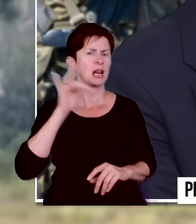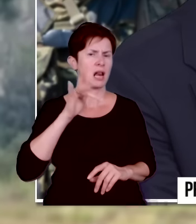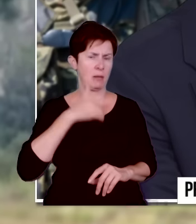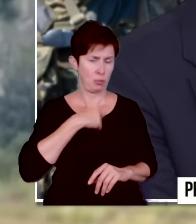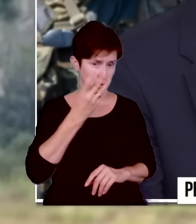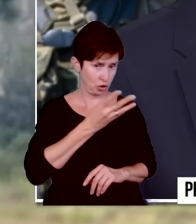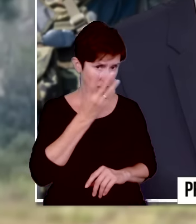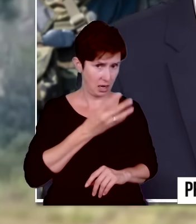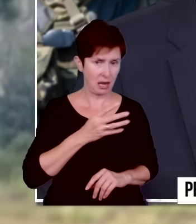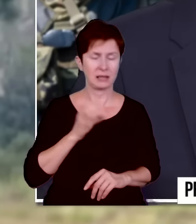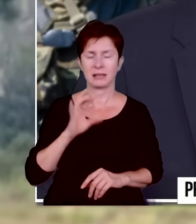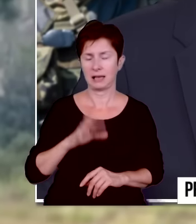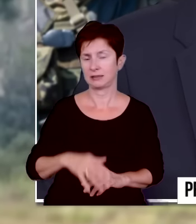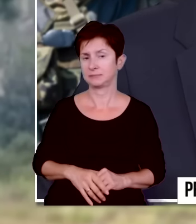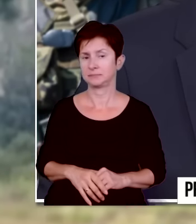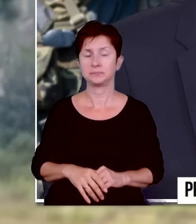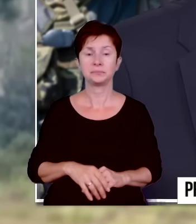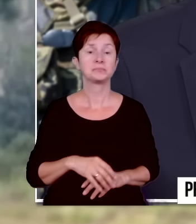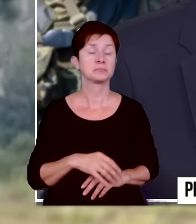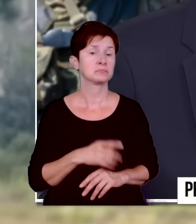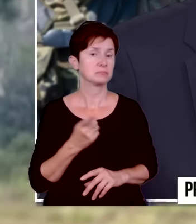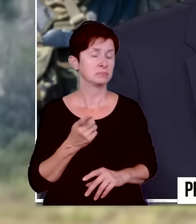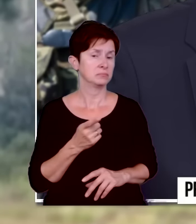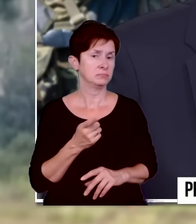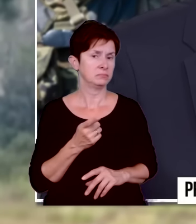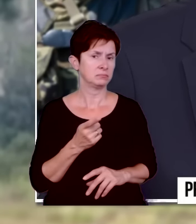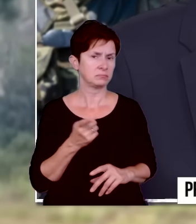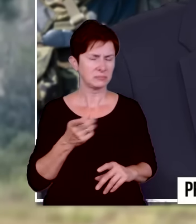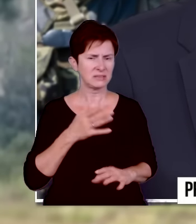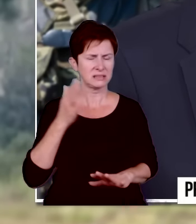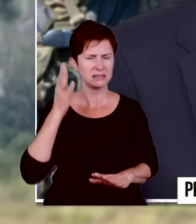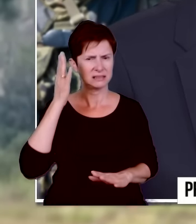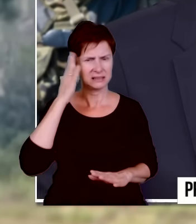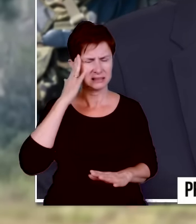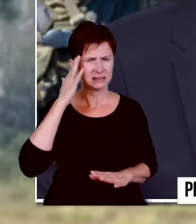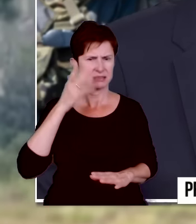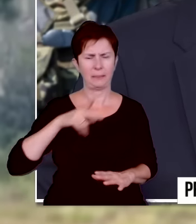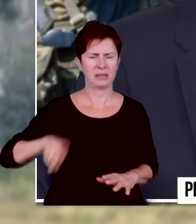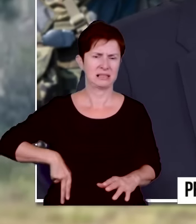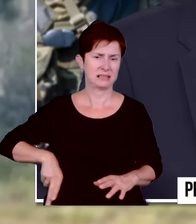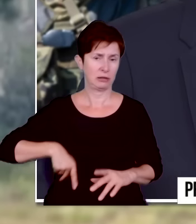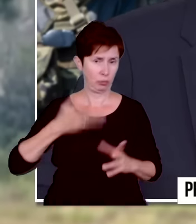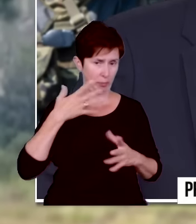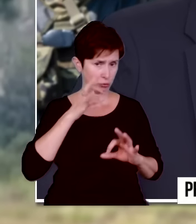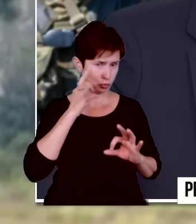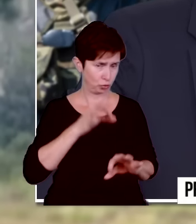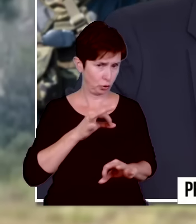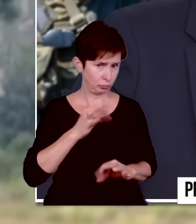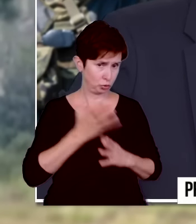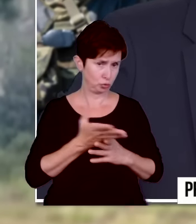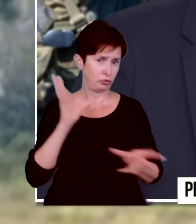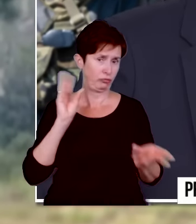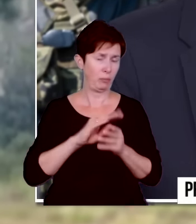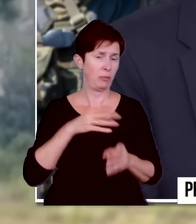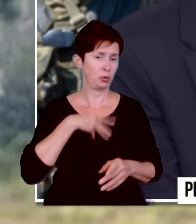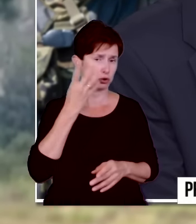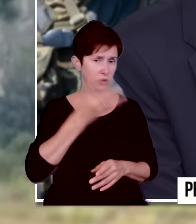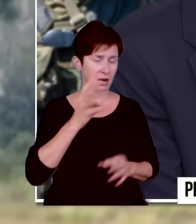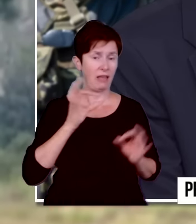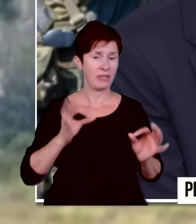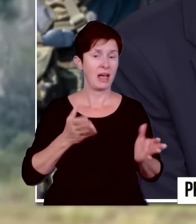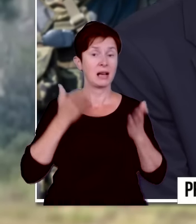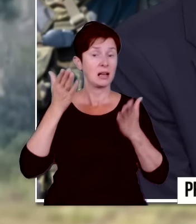dobrze pamiętam Jeżeli pan pracował sumiennie to zna pan ten Resort dość dobrze Teraz jest pan posłem który pracuje w komisji